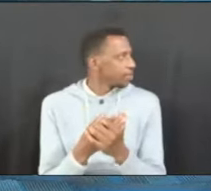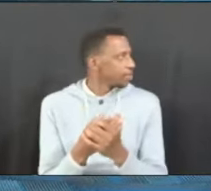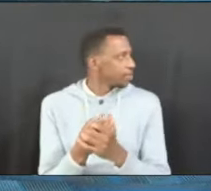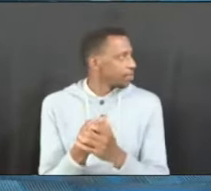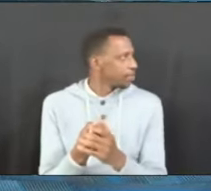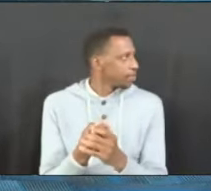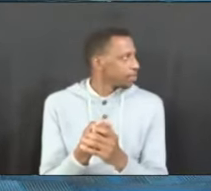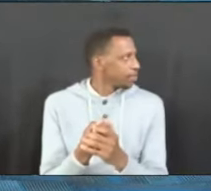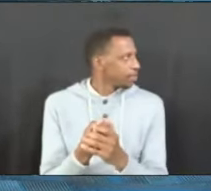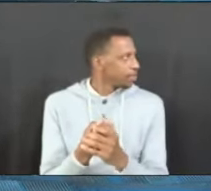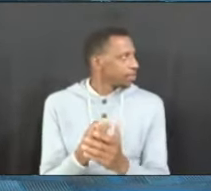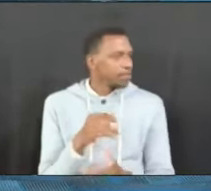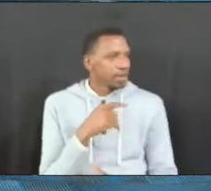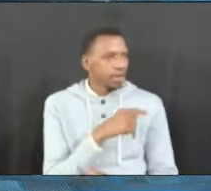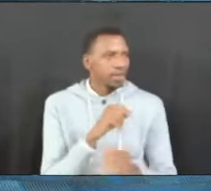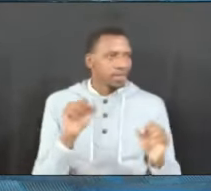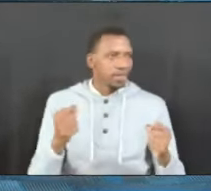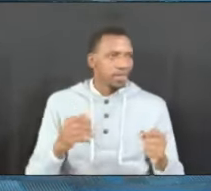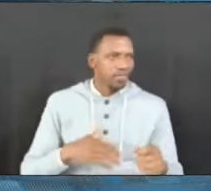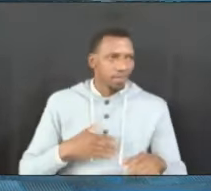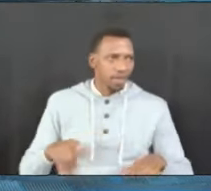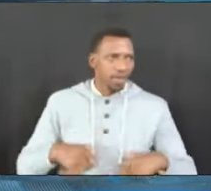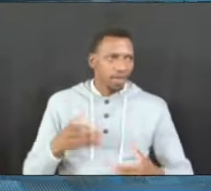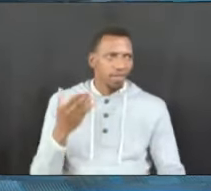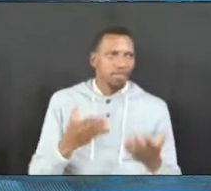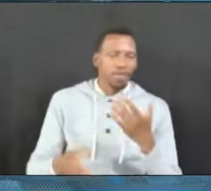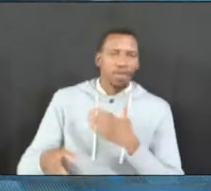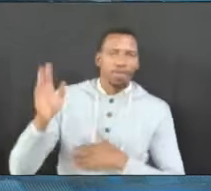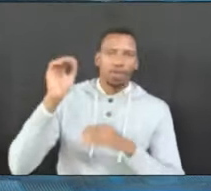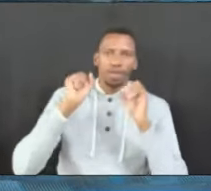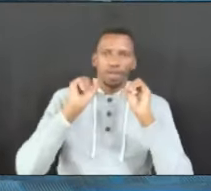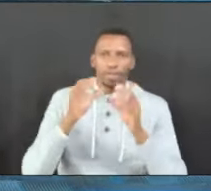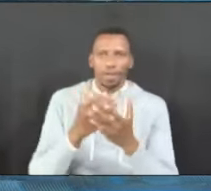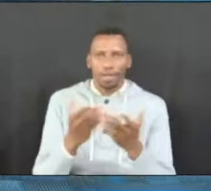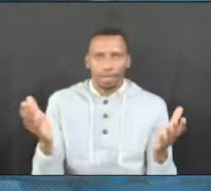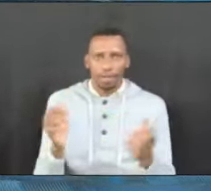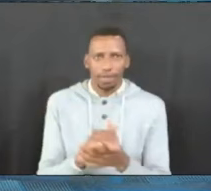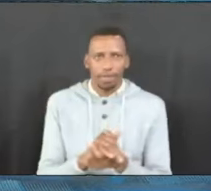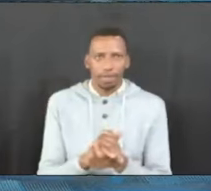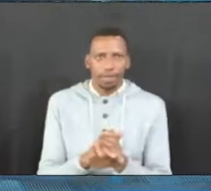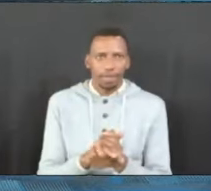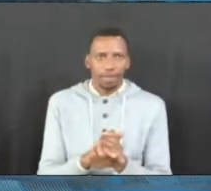He saved my life. May the Lord bless you. May the Lord